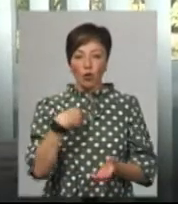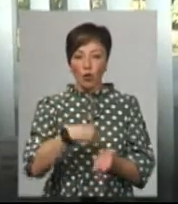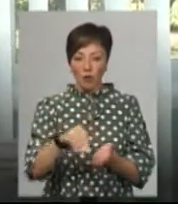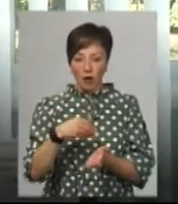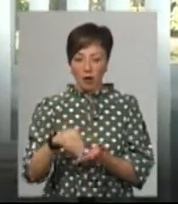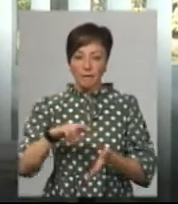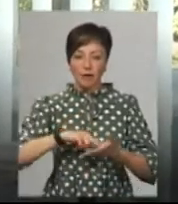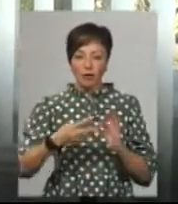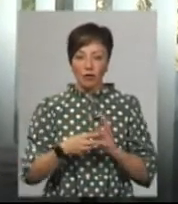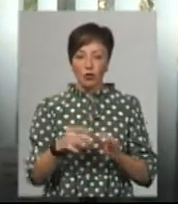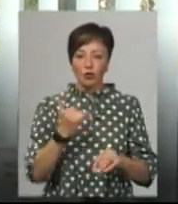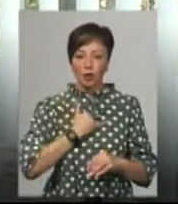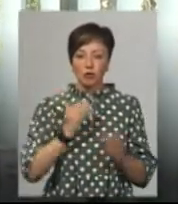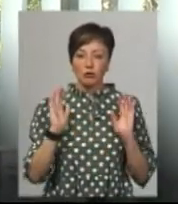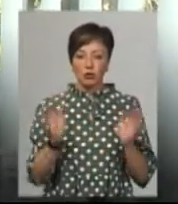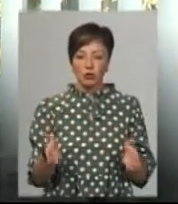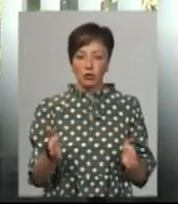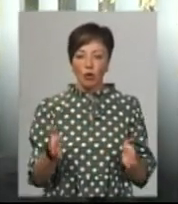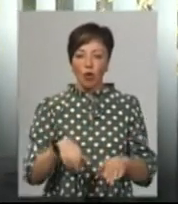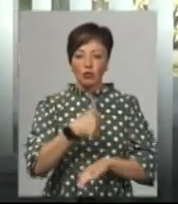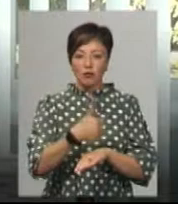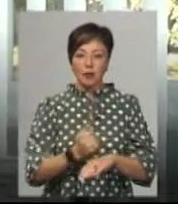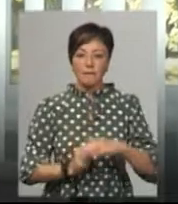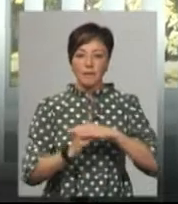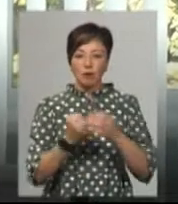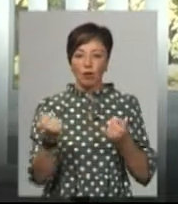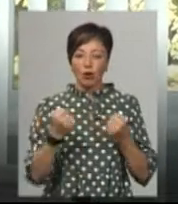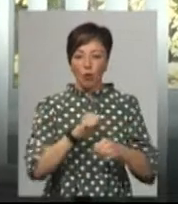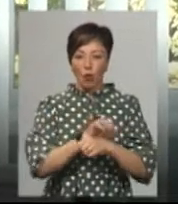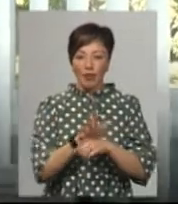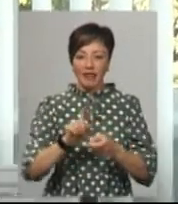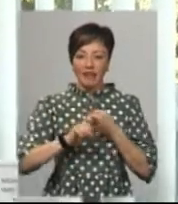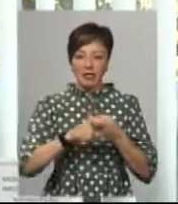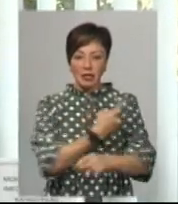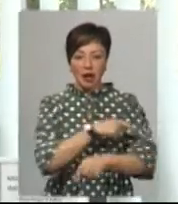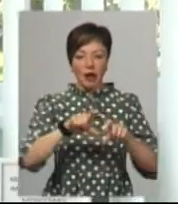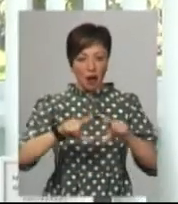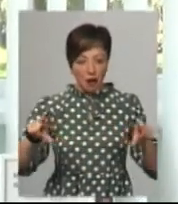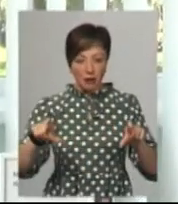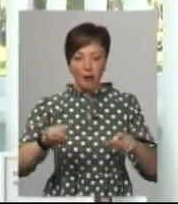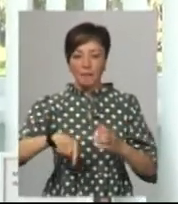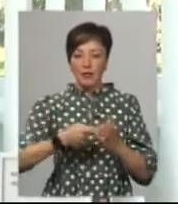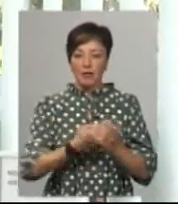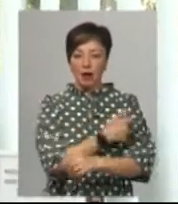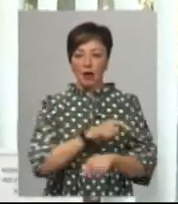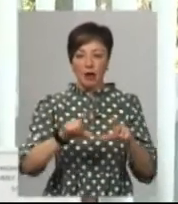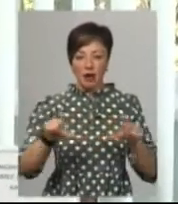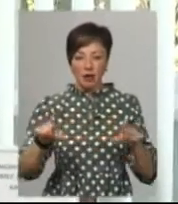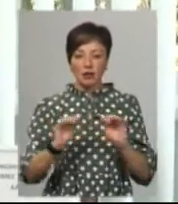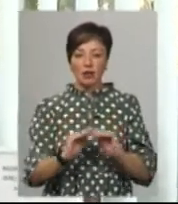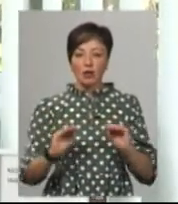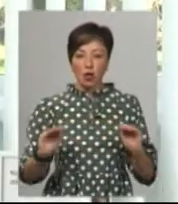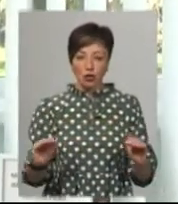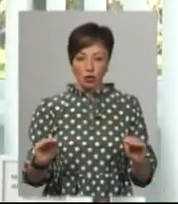купляли, ми планували, що в нас буде основна база боротьби з ковідом – це інфекційна лікарня, міська лікарня,